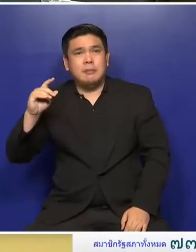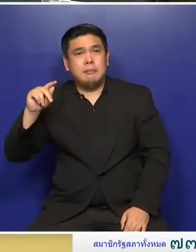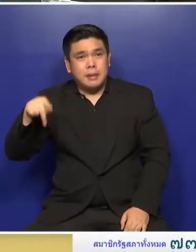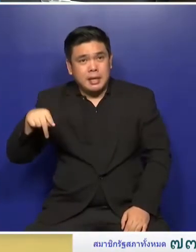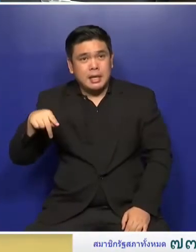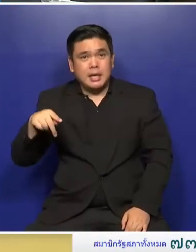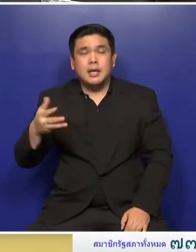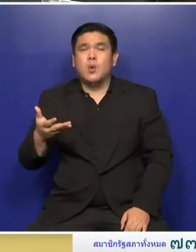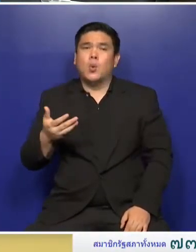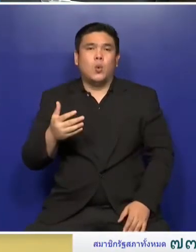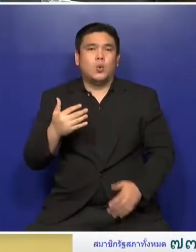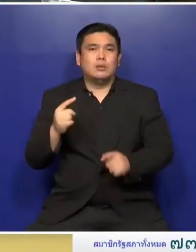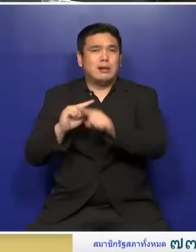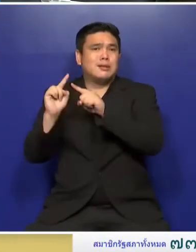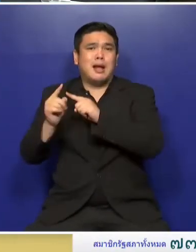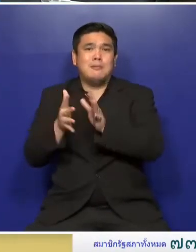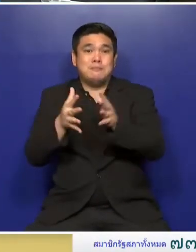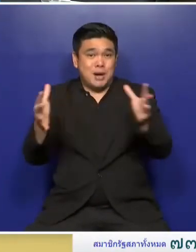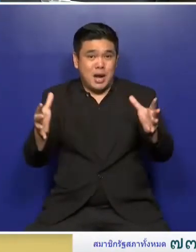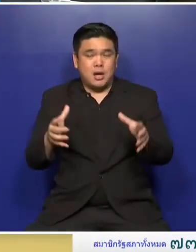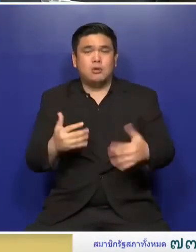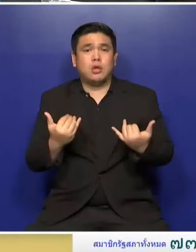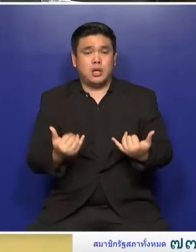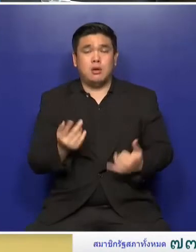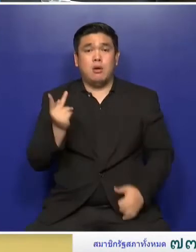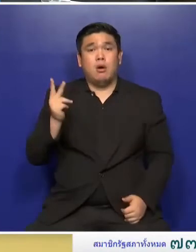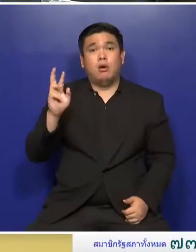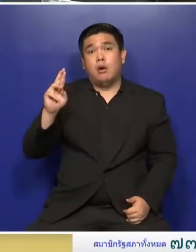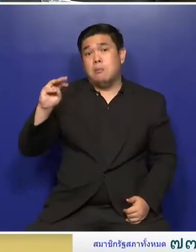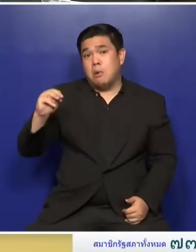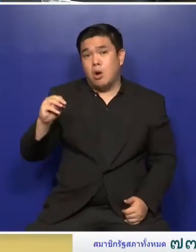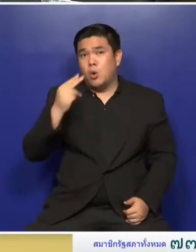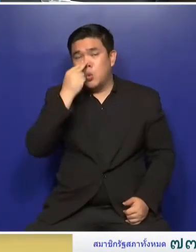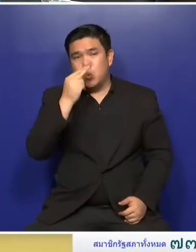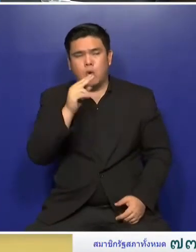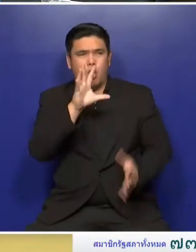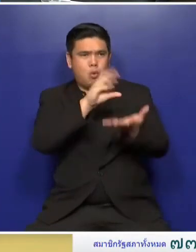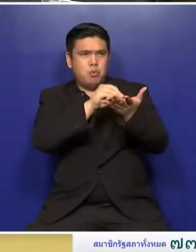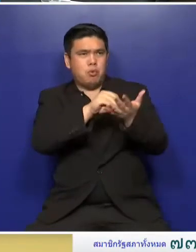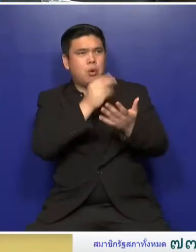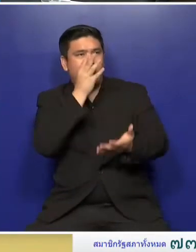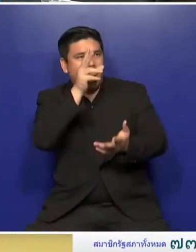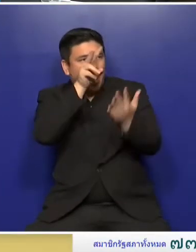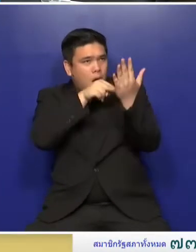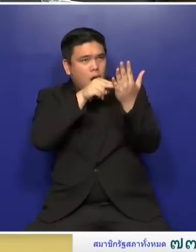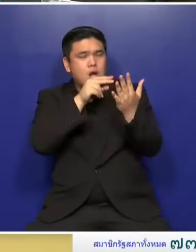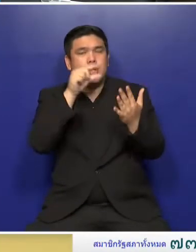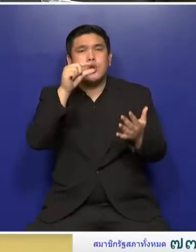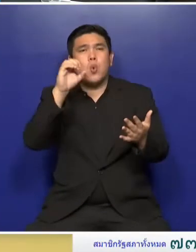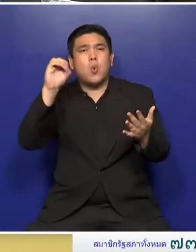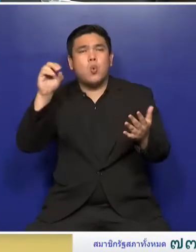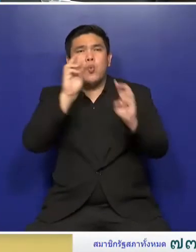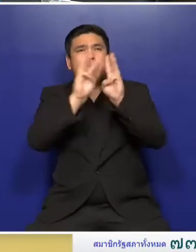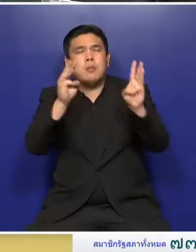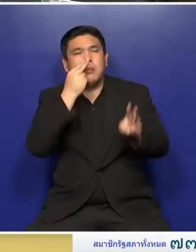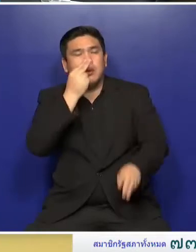ขน้ำตีเนี่ยผมได้รับทาบจากมาตขน้ตรีนะครับโดยดจาก Google นี่นะครับก็จะเหนว่าขน้ำตรีให้ความสนใจ